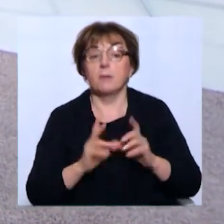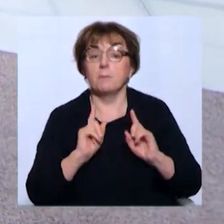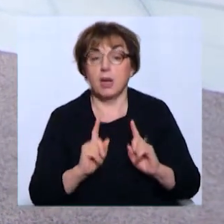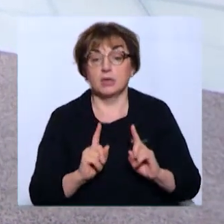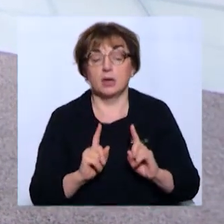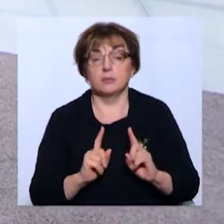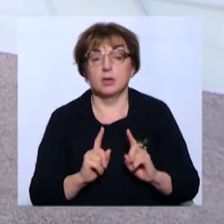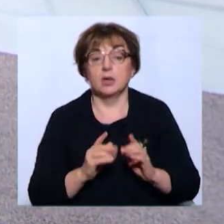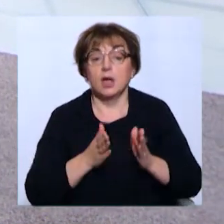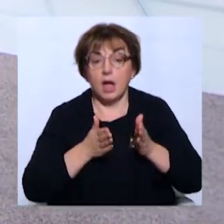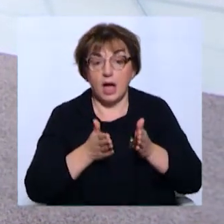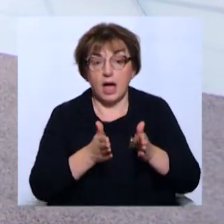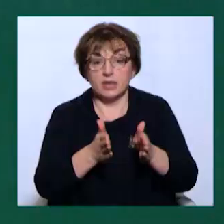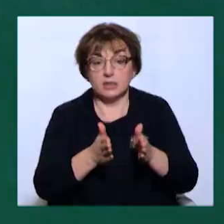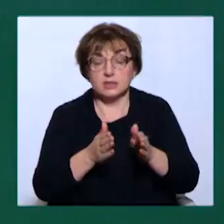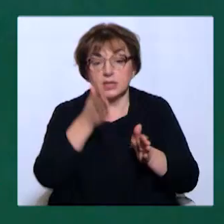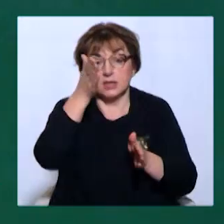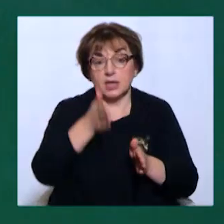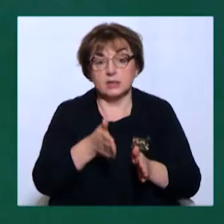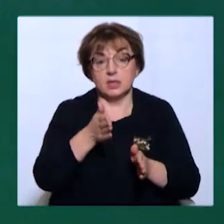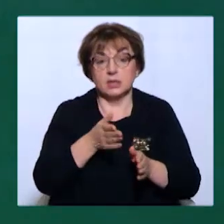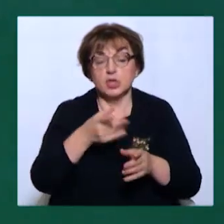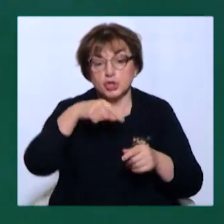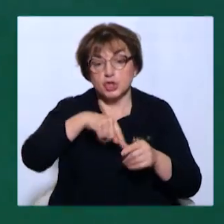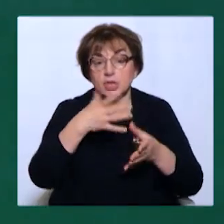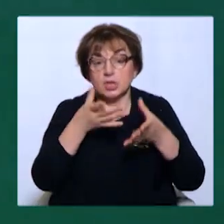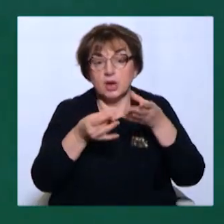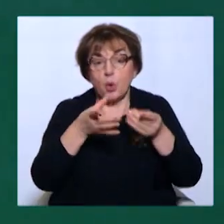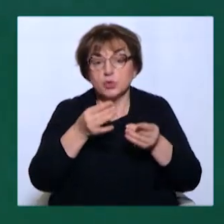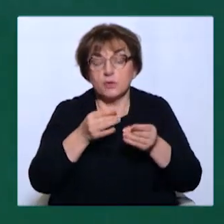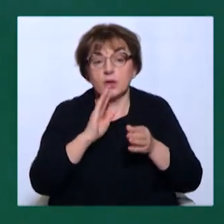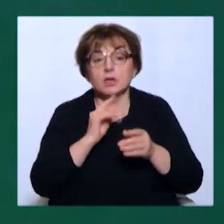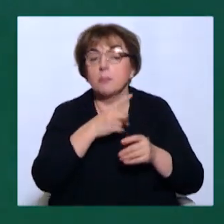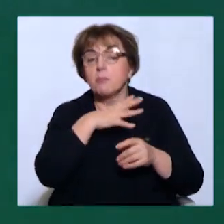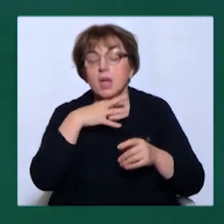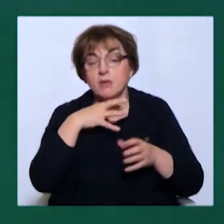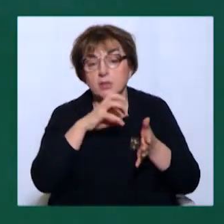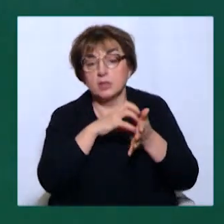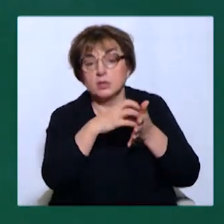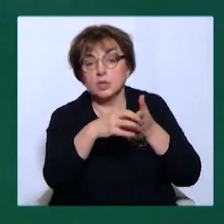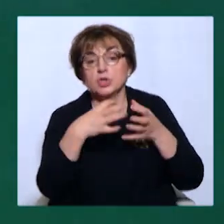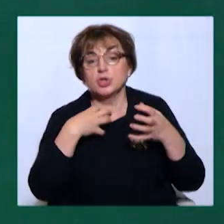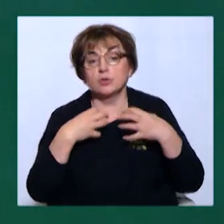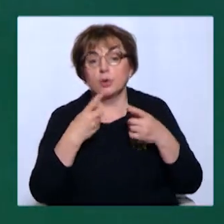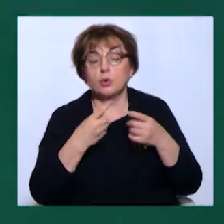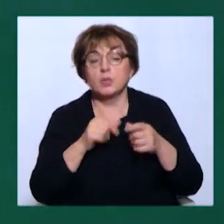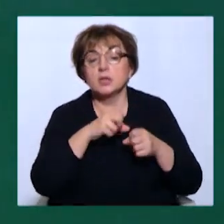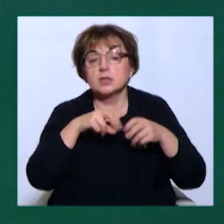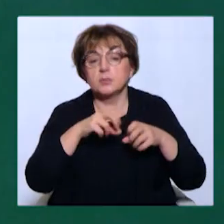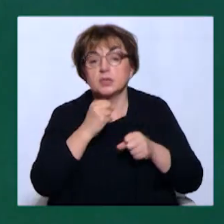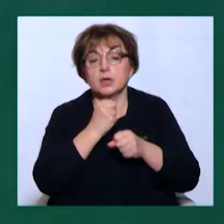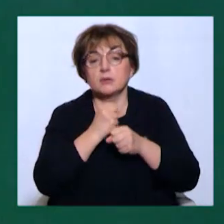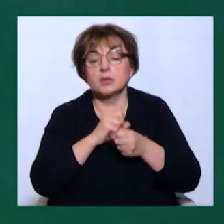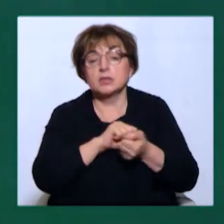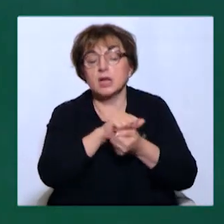მაგრამ არხის კედელში, ლორწოვან გარში არის უამრავი ჯირკვლები, რომლებიც გამოიმუშავებენ